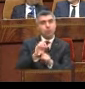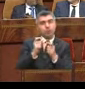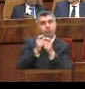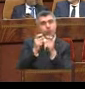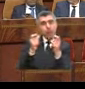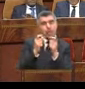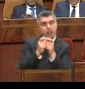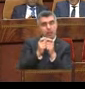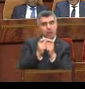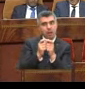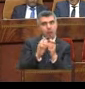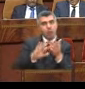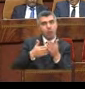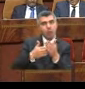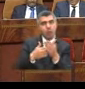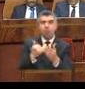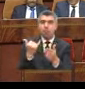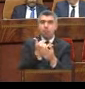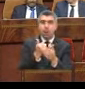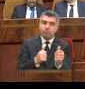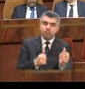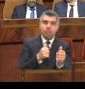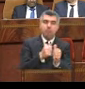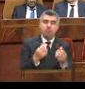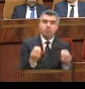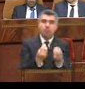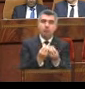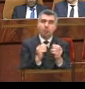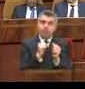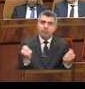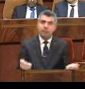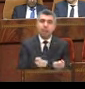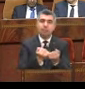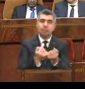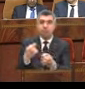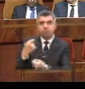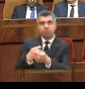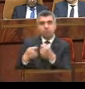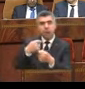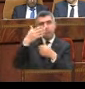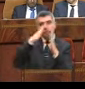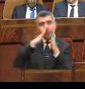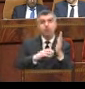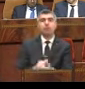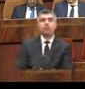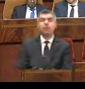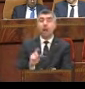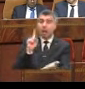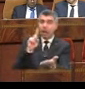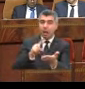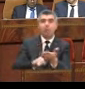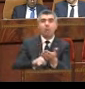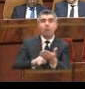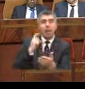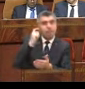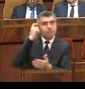القطاع الخاص يساهمان جنبا إلى جنب في تحقيق التنمية الاقتصادية والاجتماعية لبلادنا، وبالتالي كان لابد من التفكير